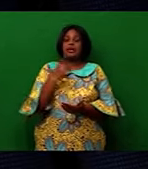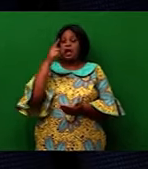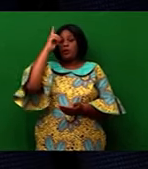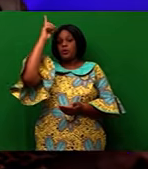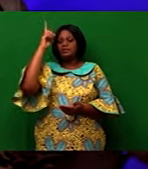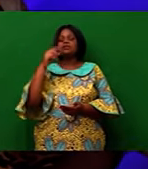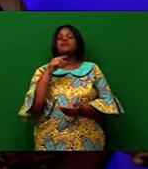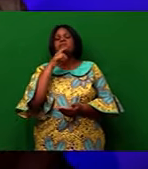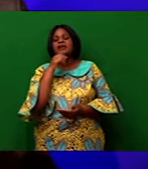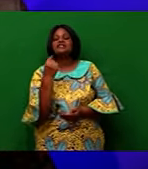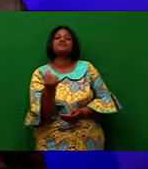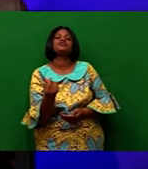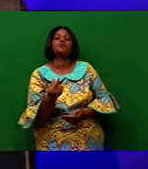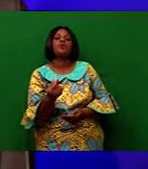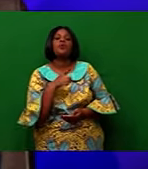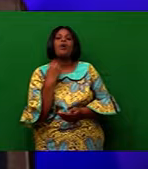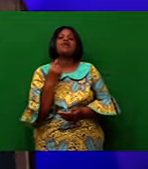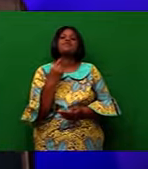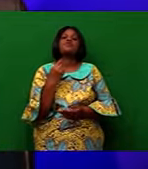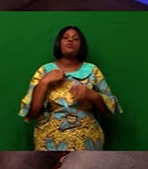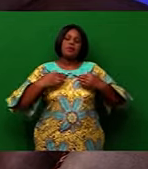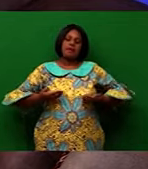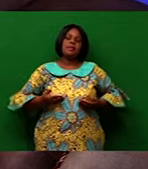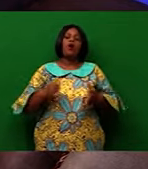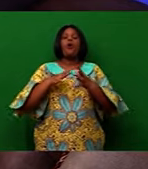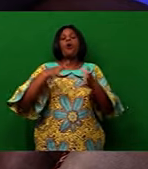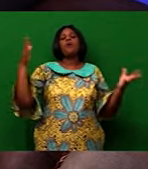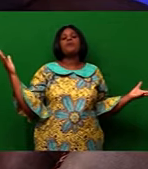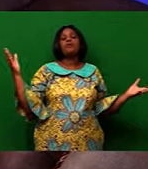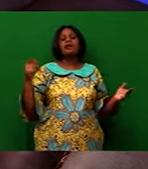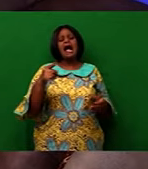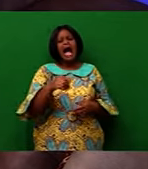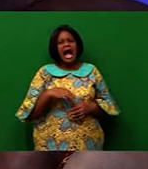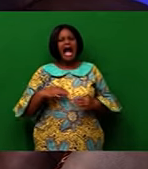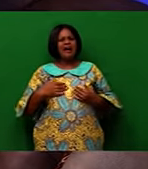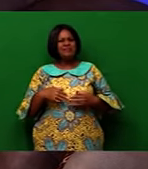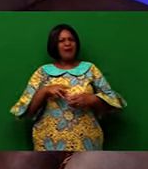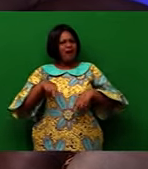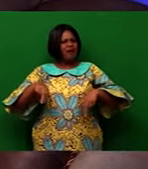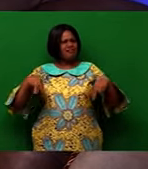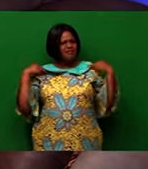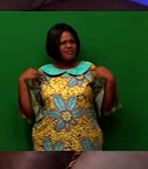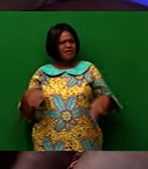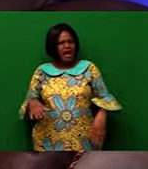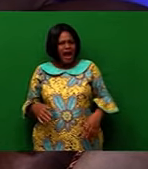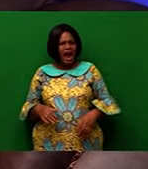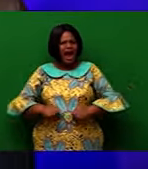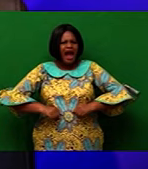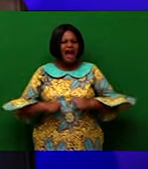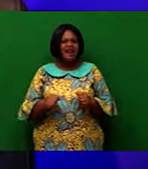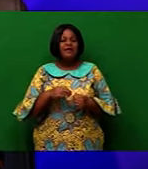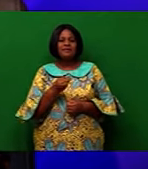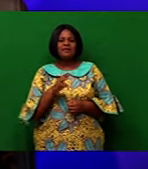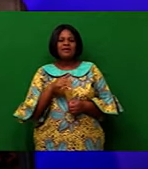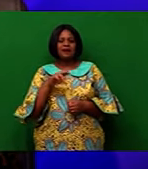varume vashoma vakadzi vakawanda zvarambwa izvi asi handei mberi ngatimboendai